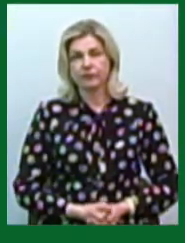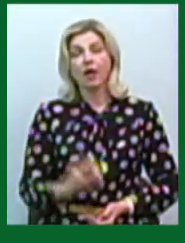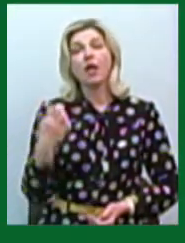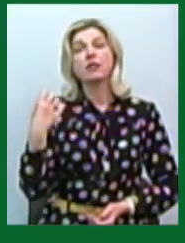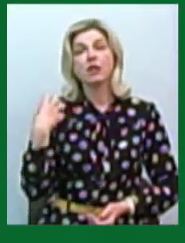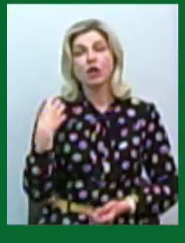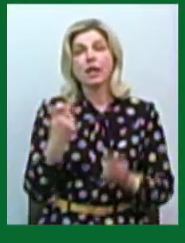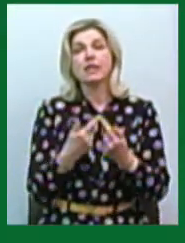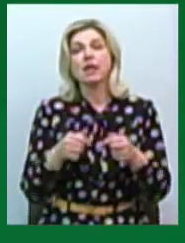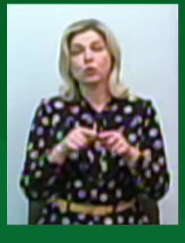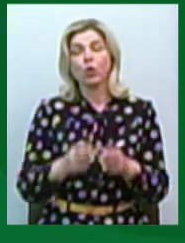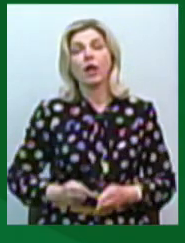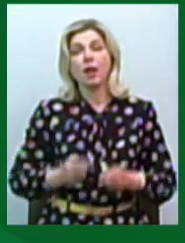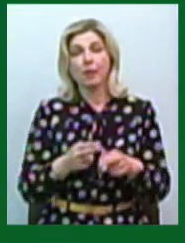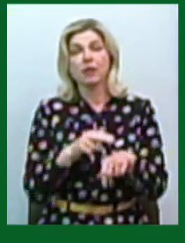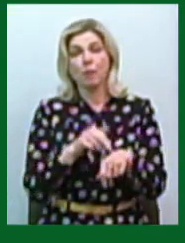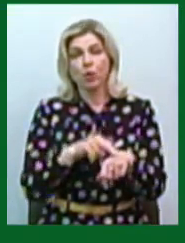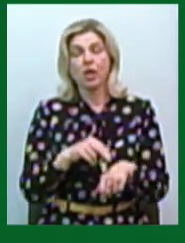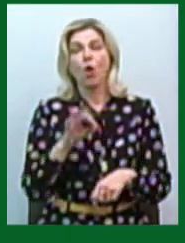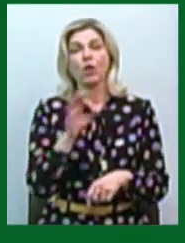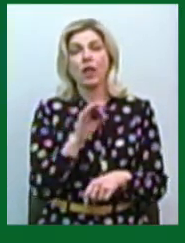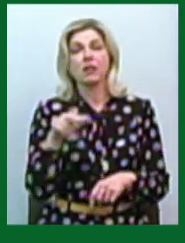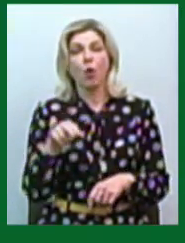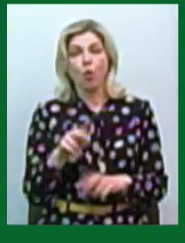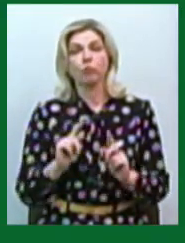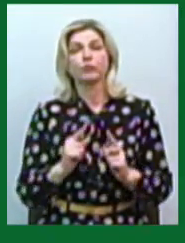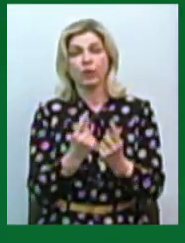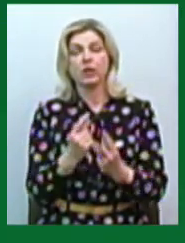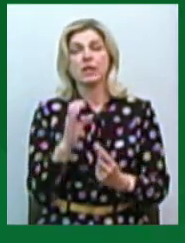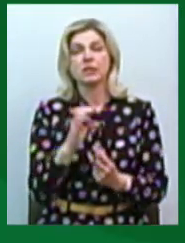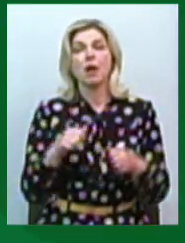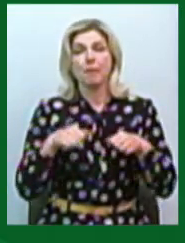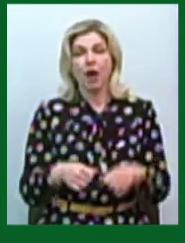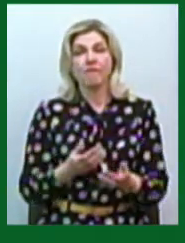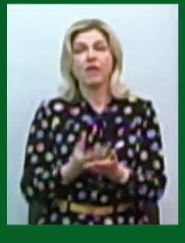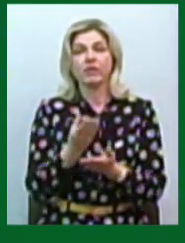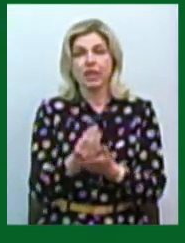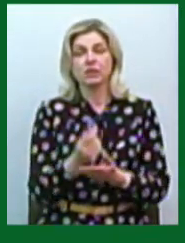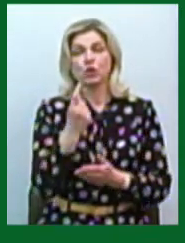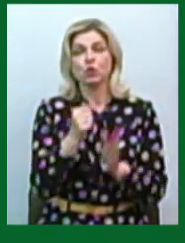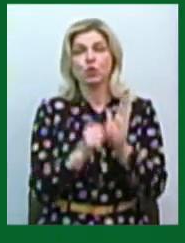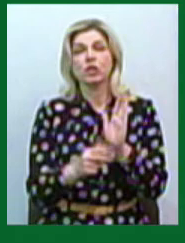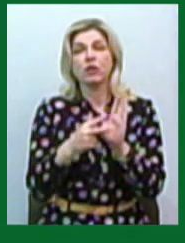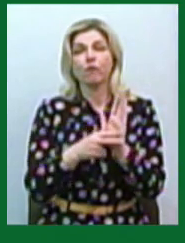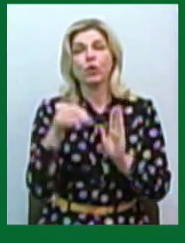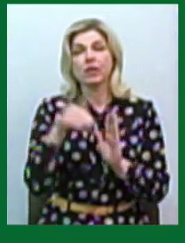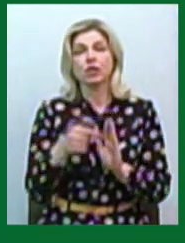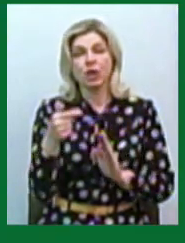Начальника сектора кримінальної поліції Олександра Лаговського арештували з правом внесення застави 168 тисяч